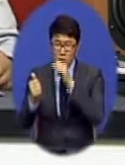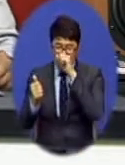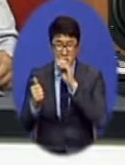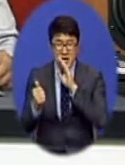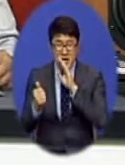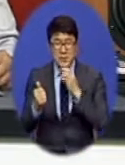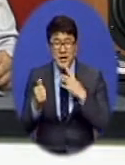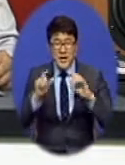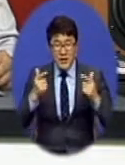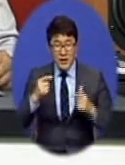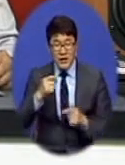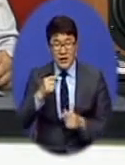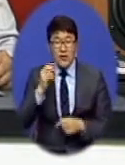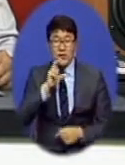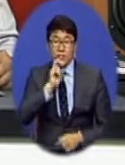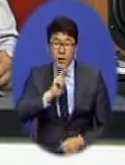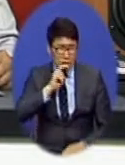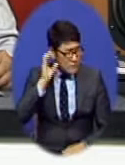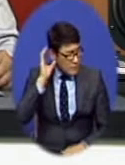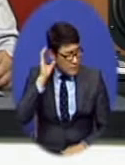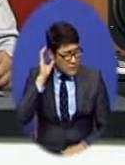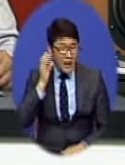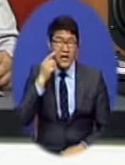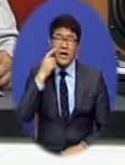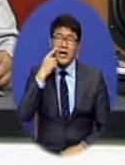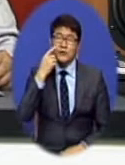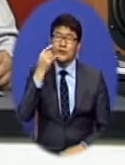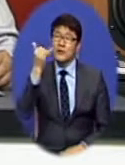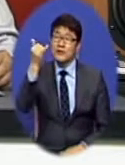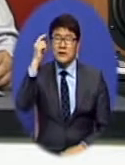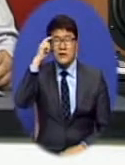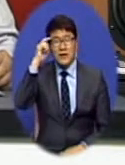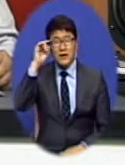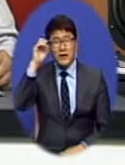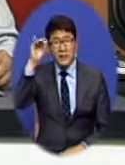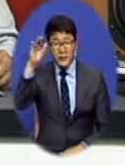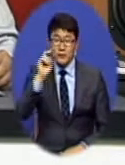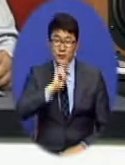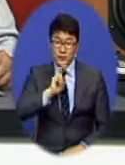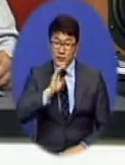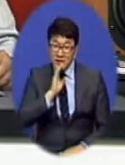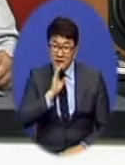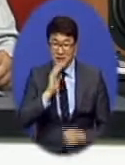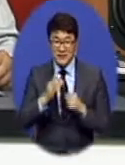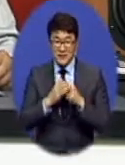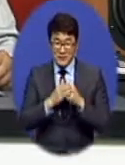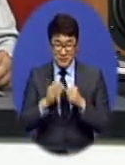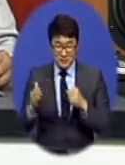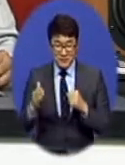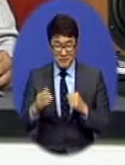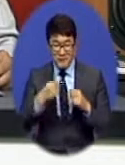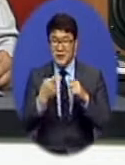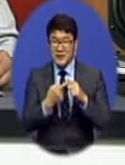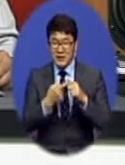네. 또 할미꽃 사연 노래가 네. 부모님들을 세상하면서 부르는 노래 아닙니까? 네. 예, 그래서 아, 첫째는